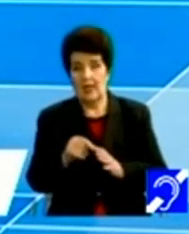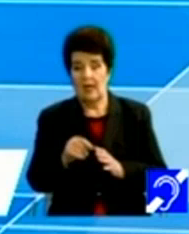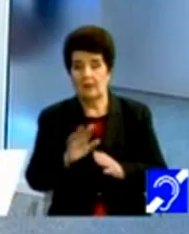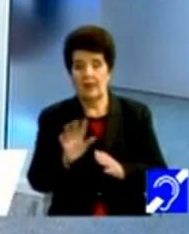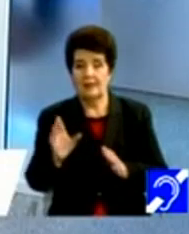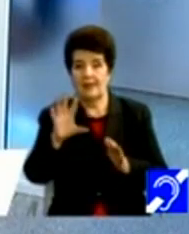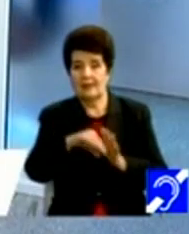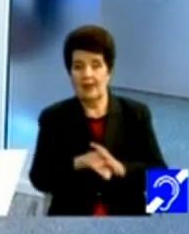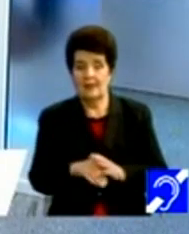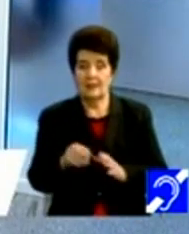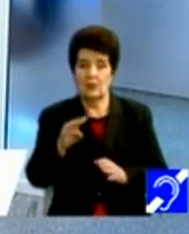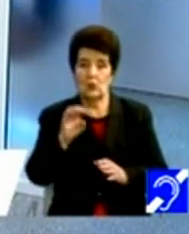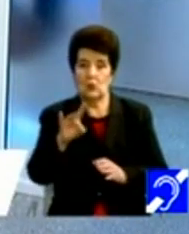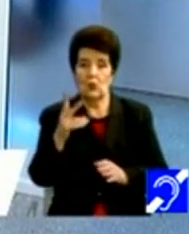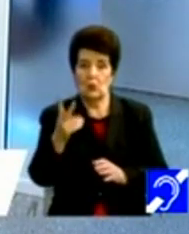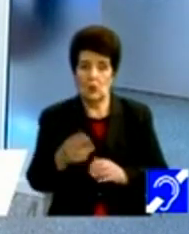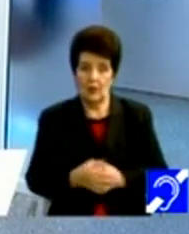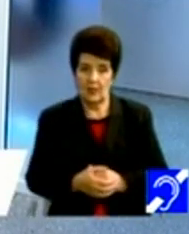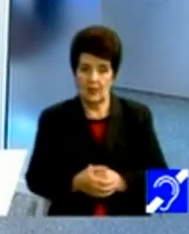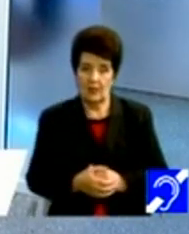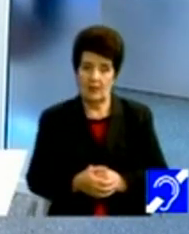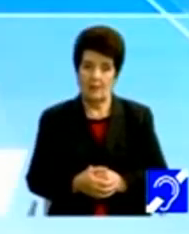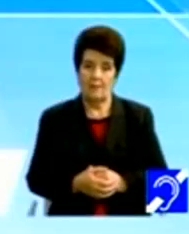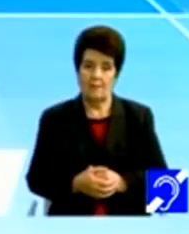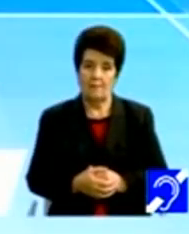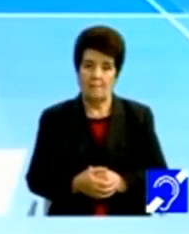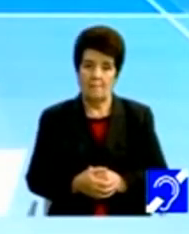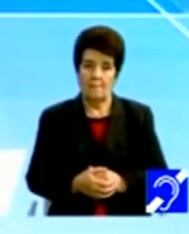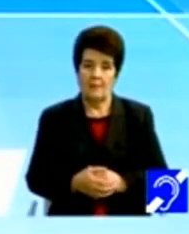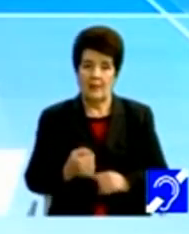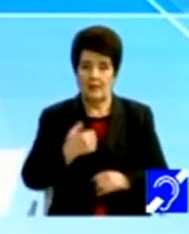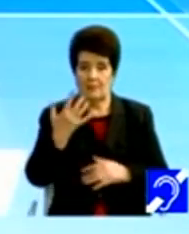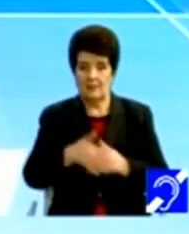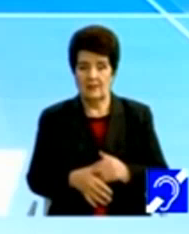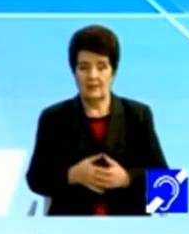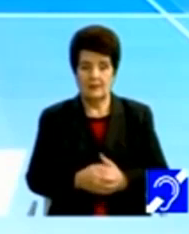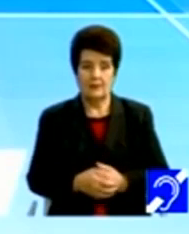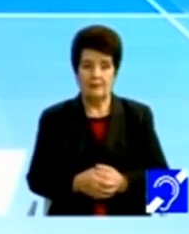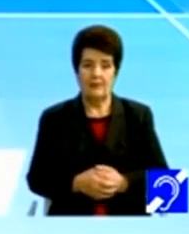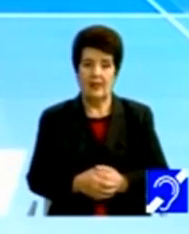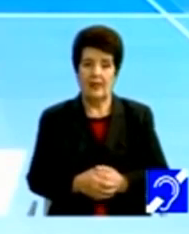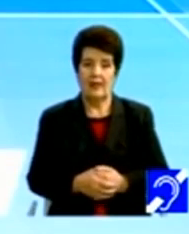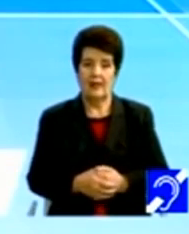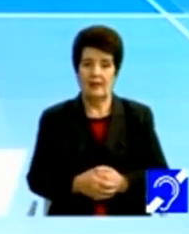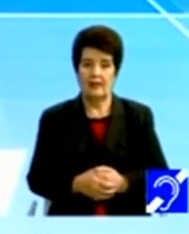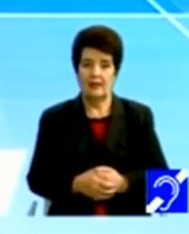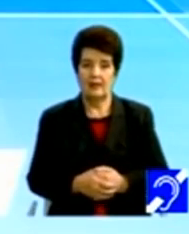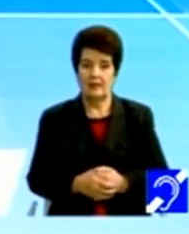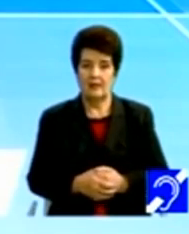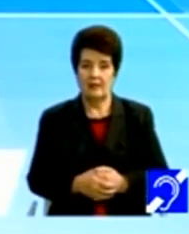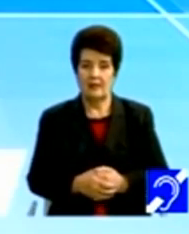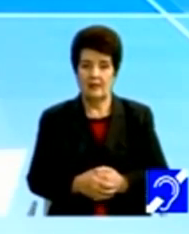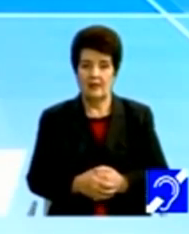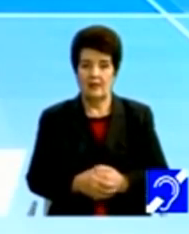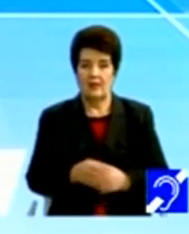spune electoratului? Să stea acasă sau să voteze pentru cineva anume? Deci am înțeles. Mergeți pe... Mergem